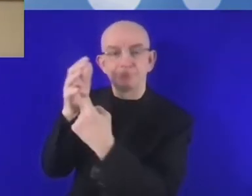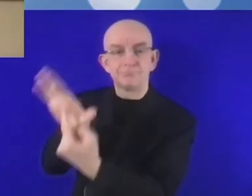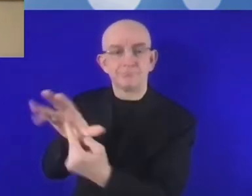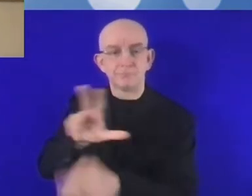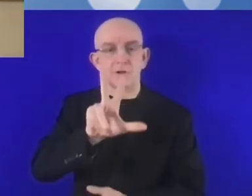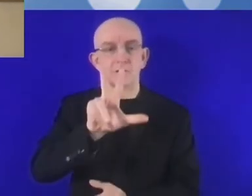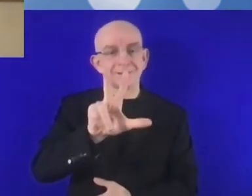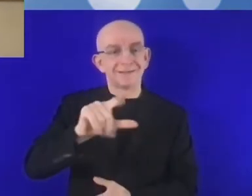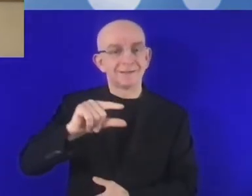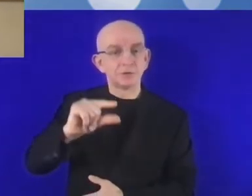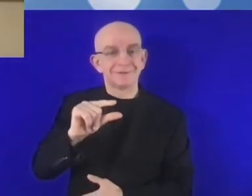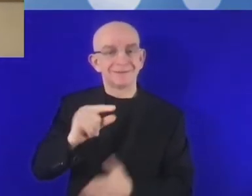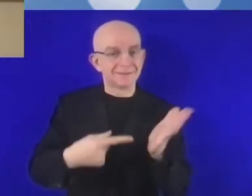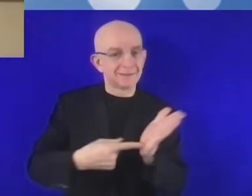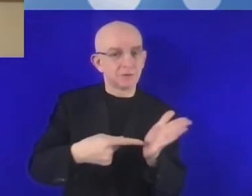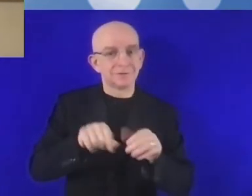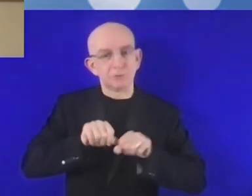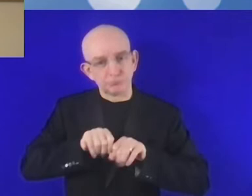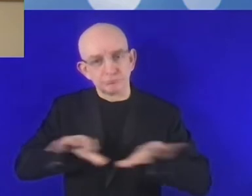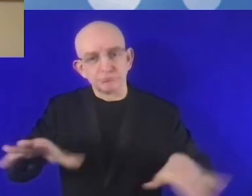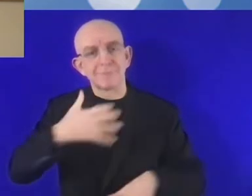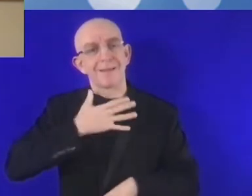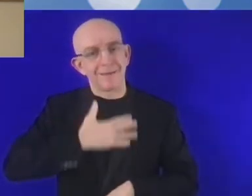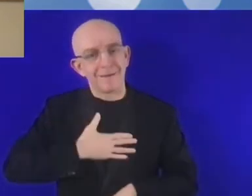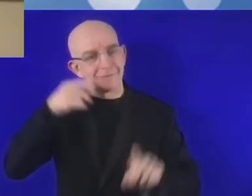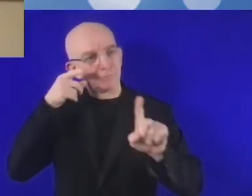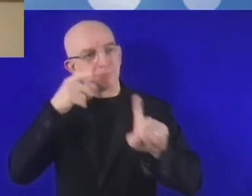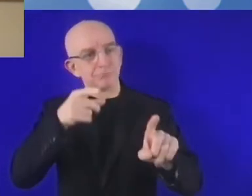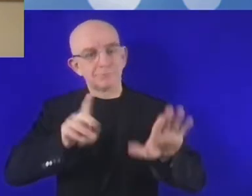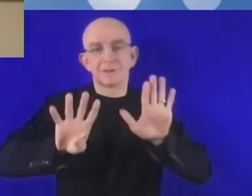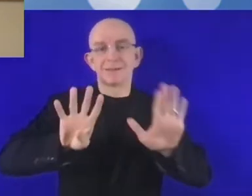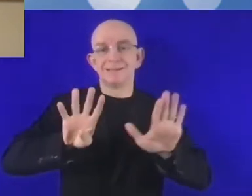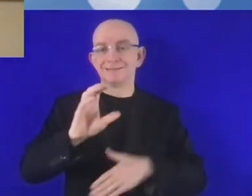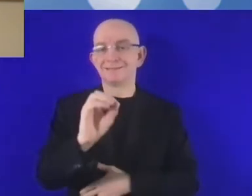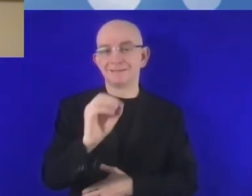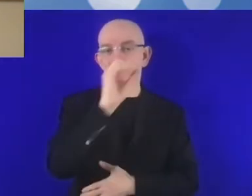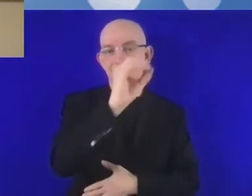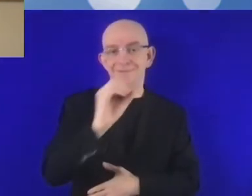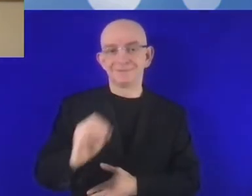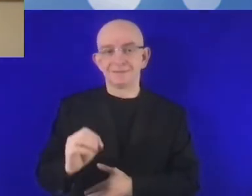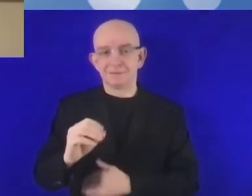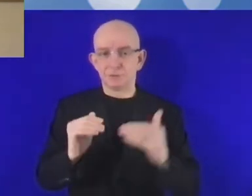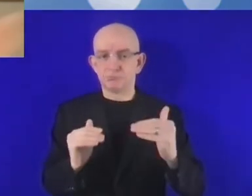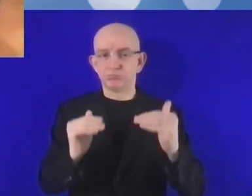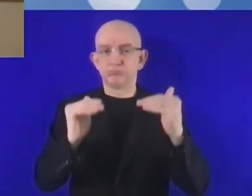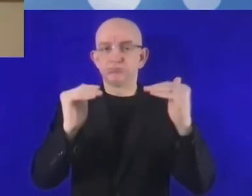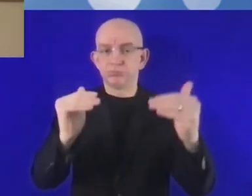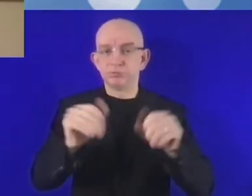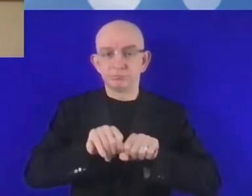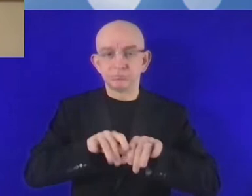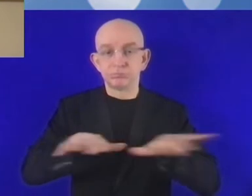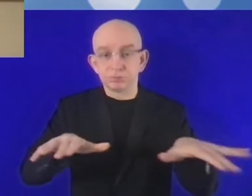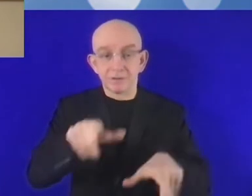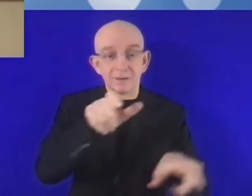أسواق نتواجد فيها مثلا 90% من المستخدمين كان لديهم إمكانية